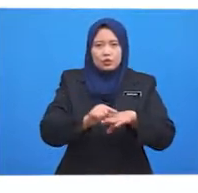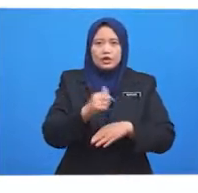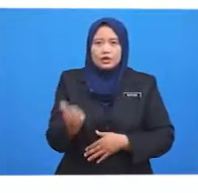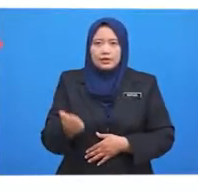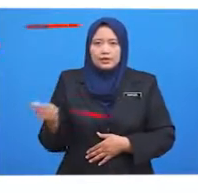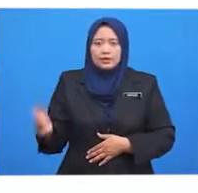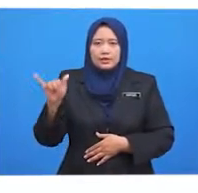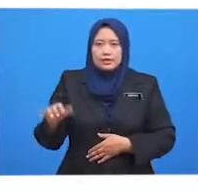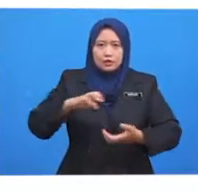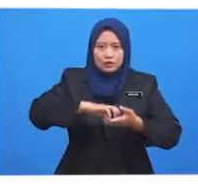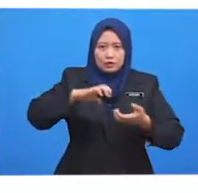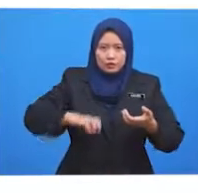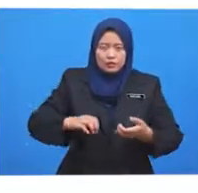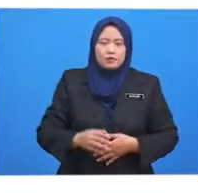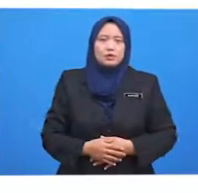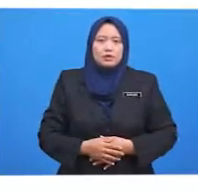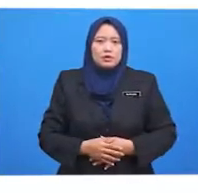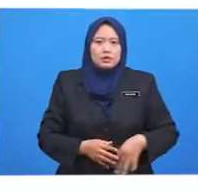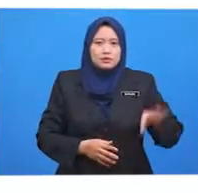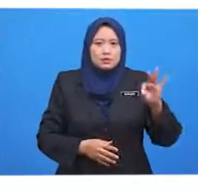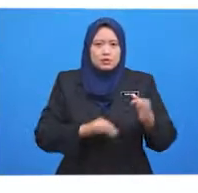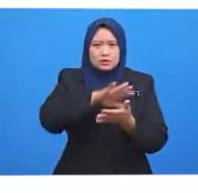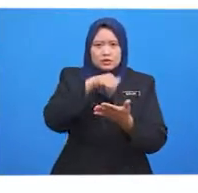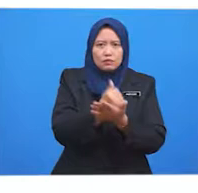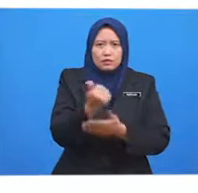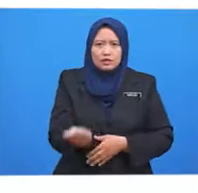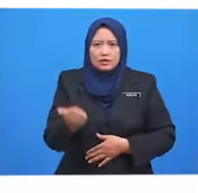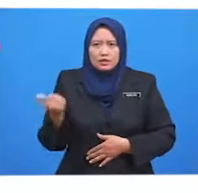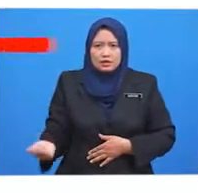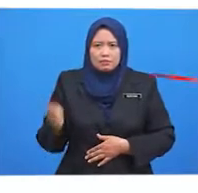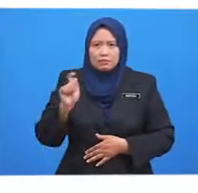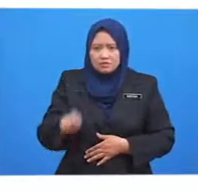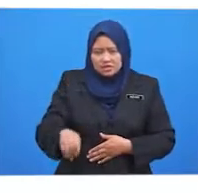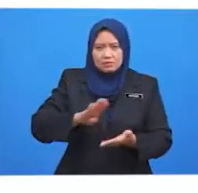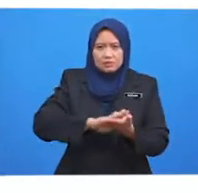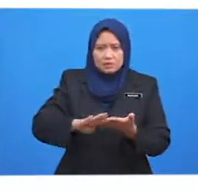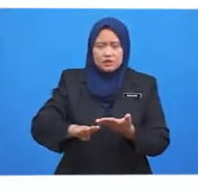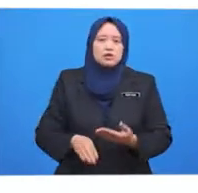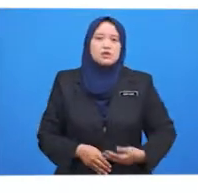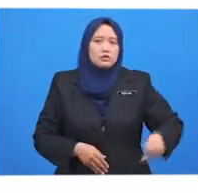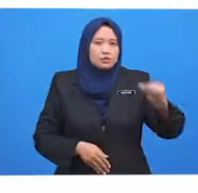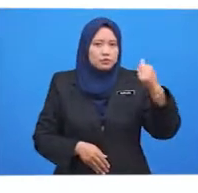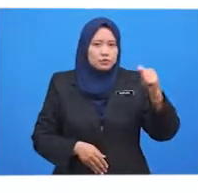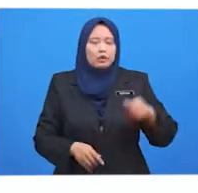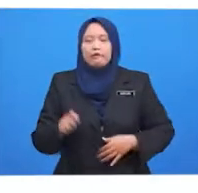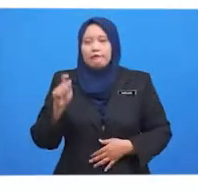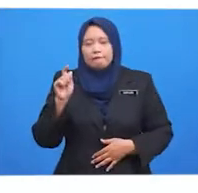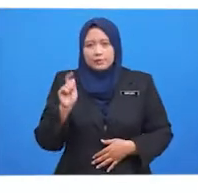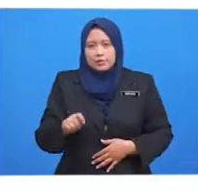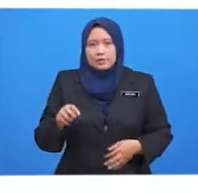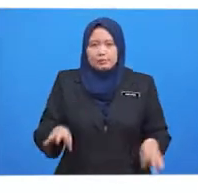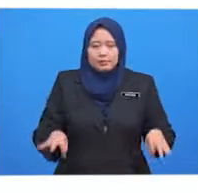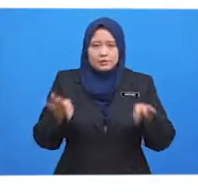9. Semua alat yang digunakan mestilah bersih. 10. Pastikan wayar